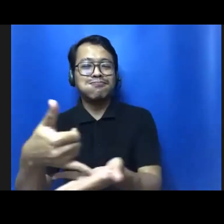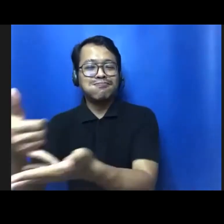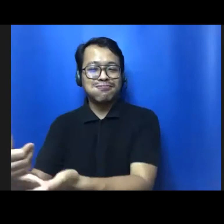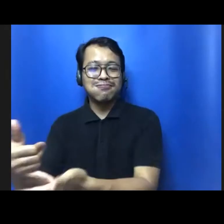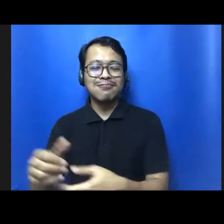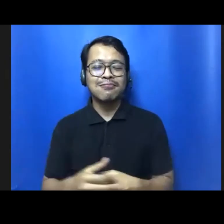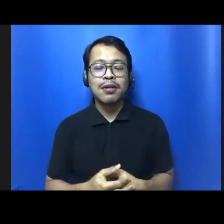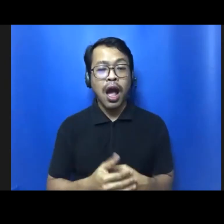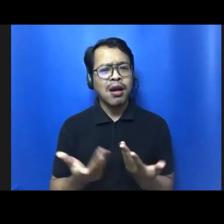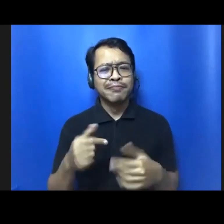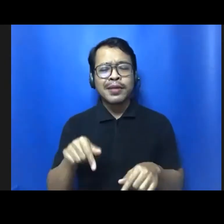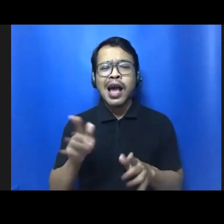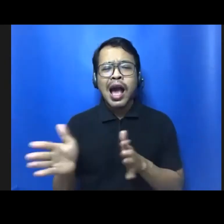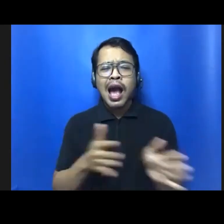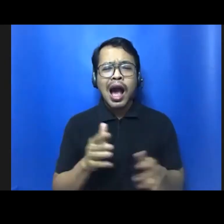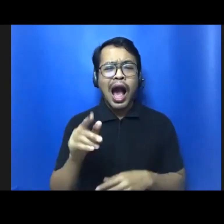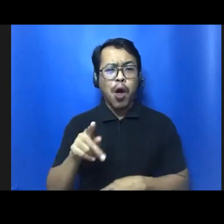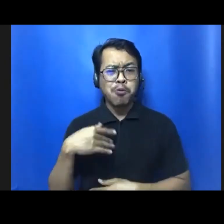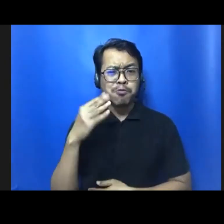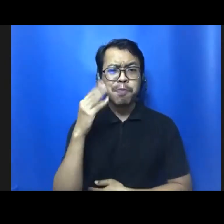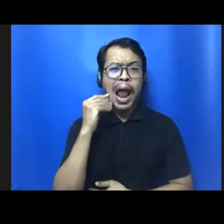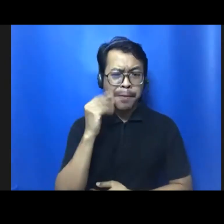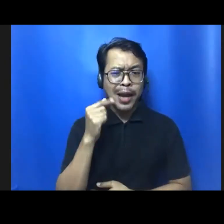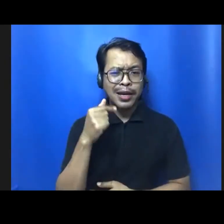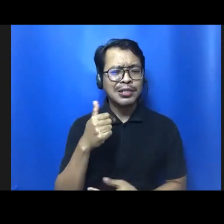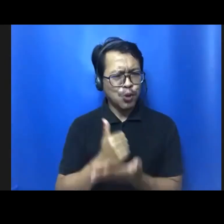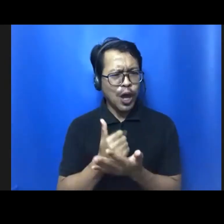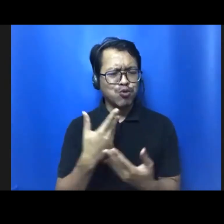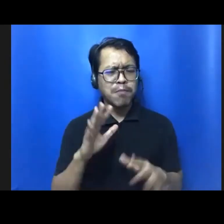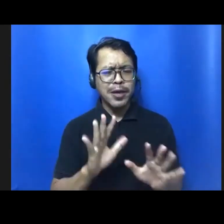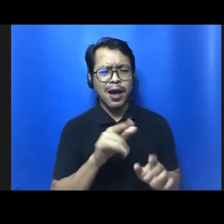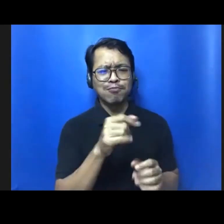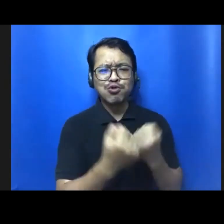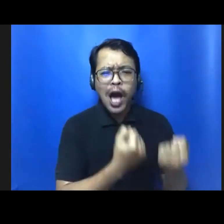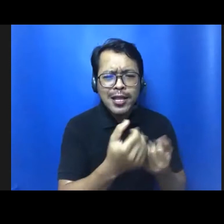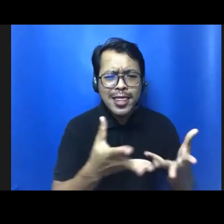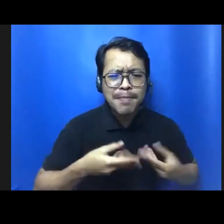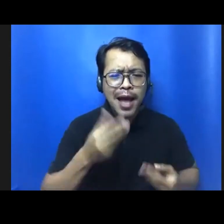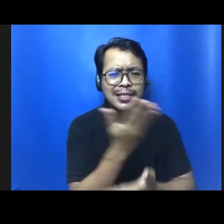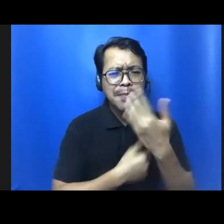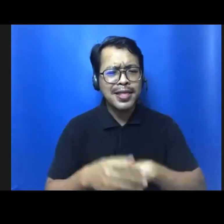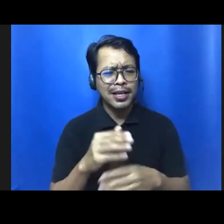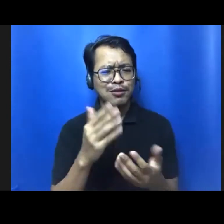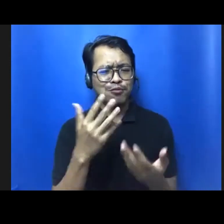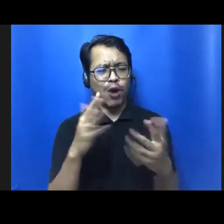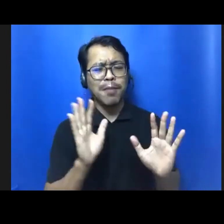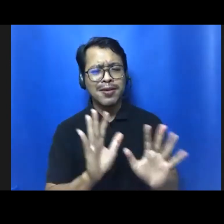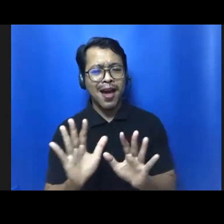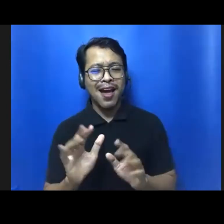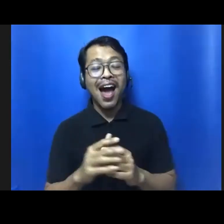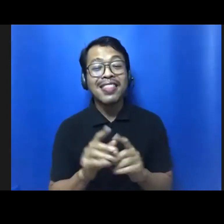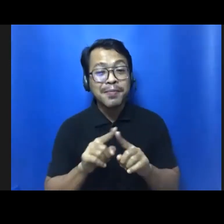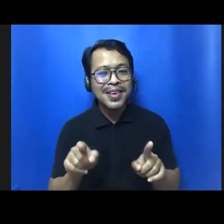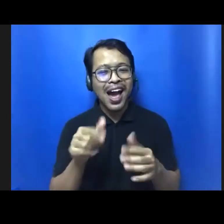tetapi itu garis besarnya yang bisa kami lakukan. Dan yang terpenting sekarang ini kita akan mendorong